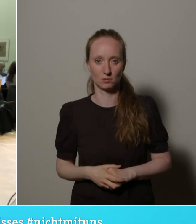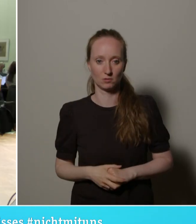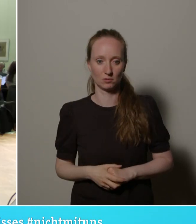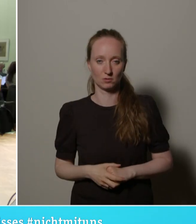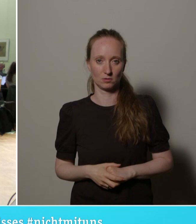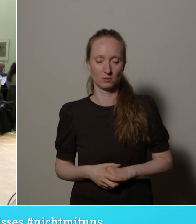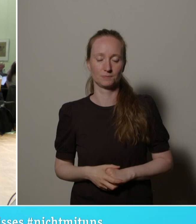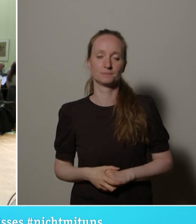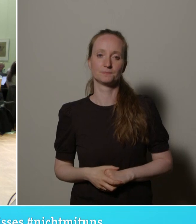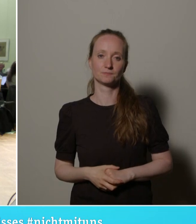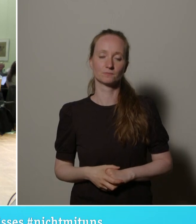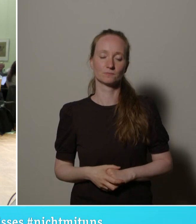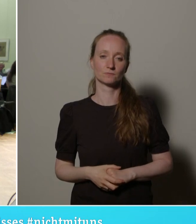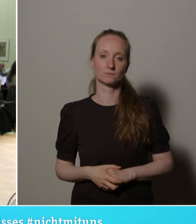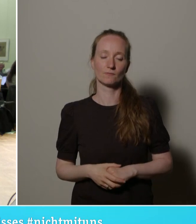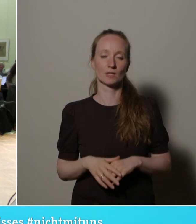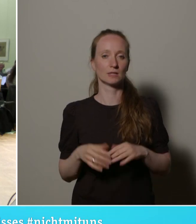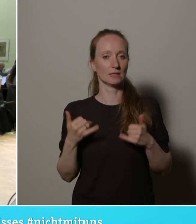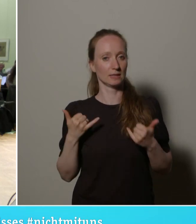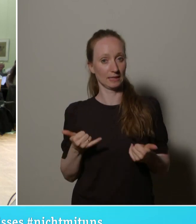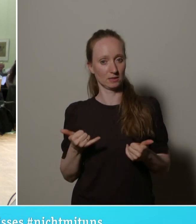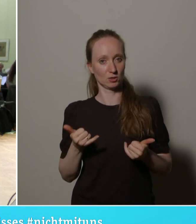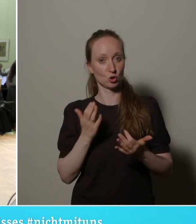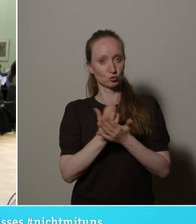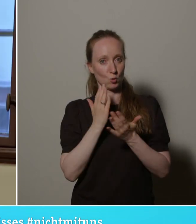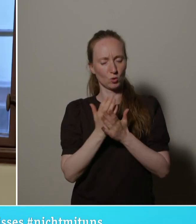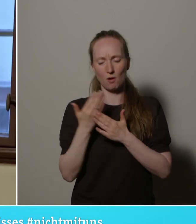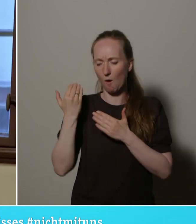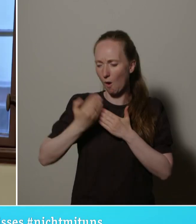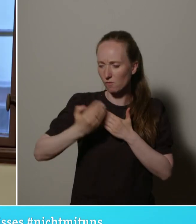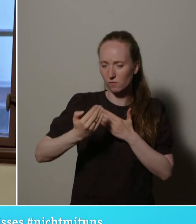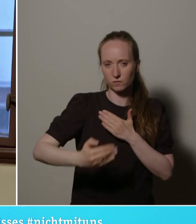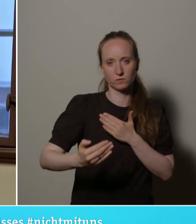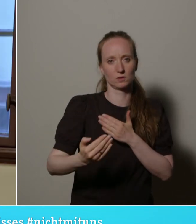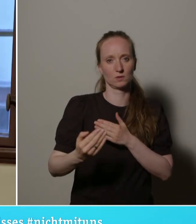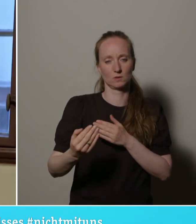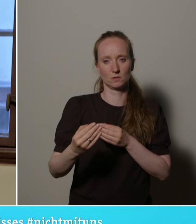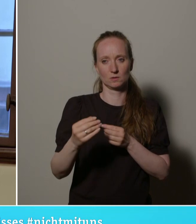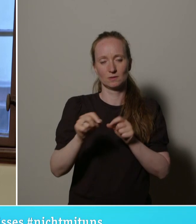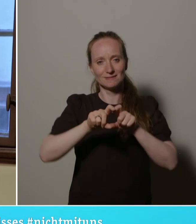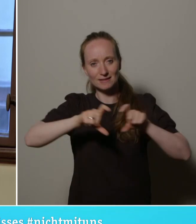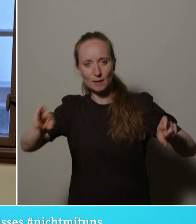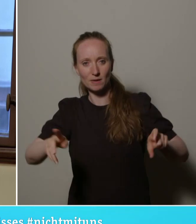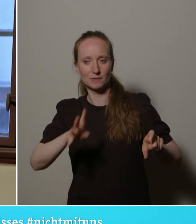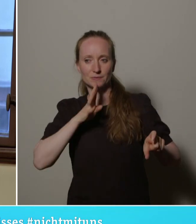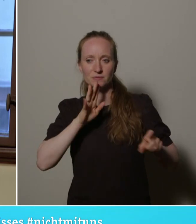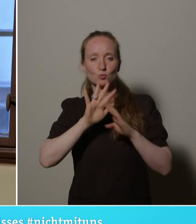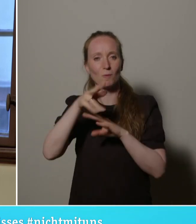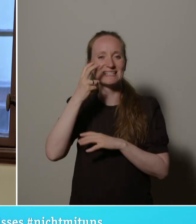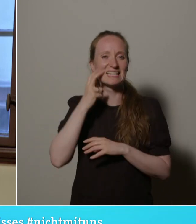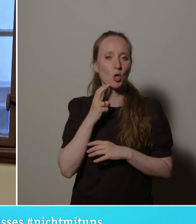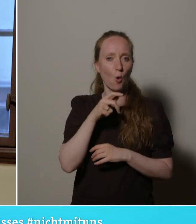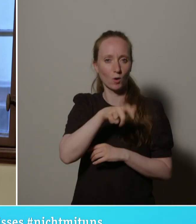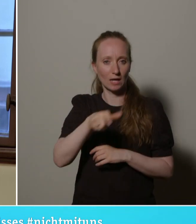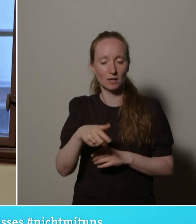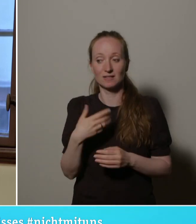Und da jetzt schon sehr, sehr häufig die Senioren ins Feld geführt worden sind, weswegen man